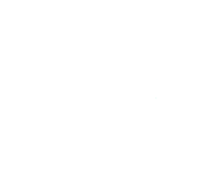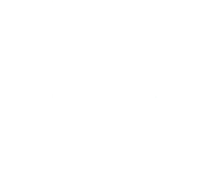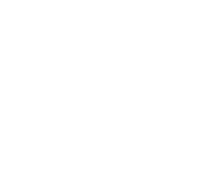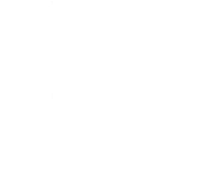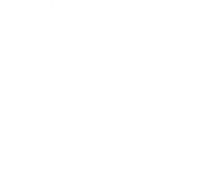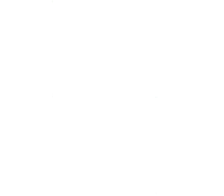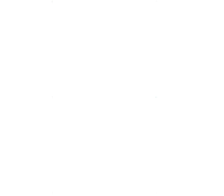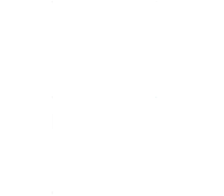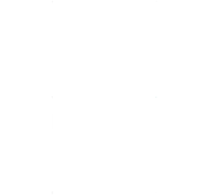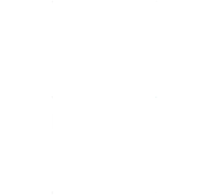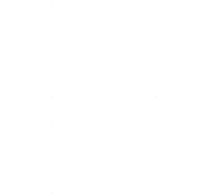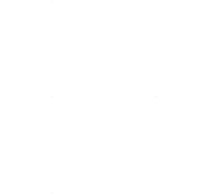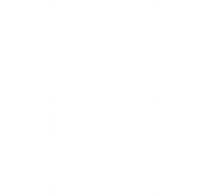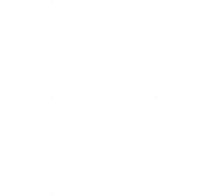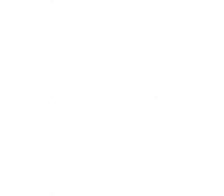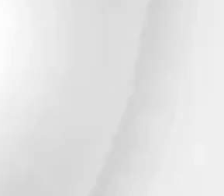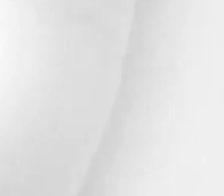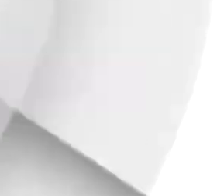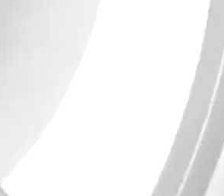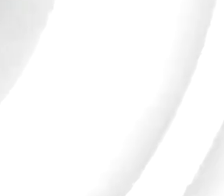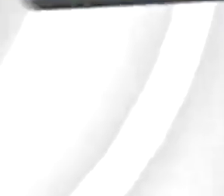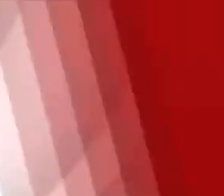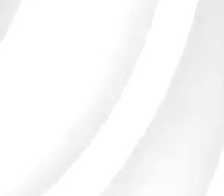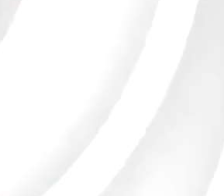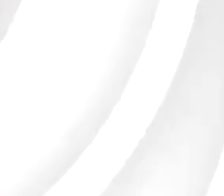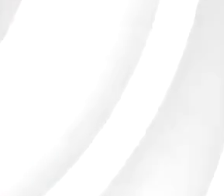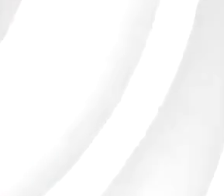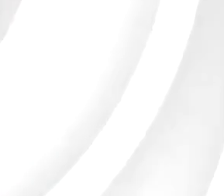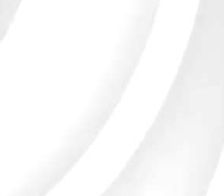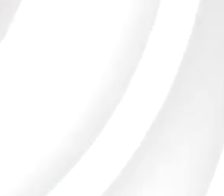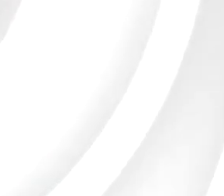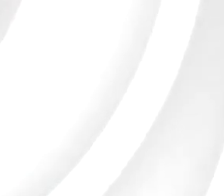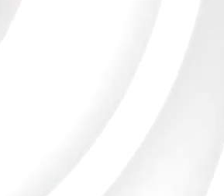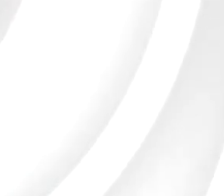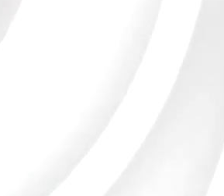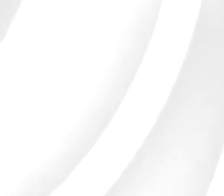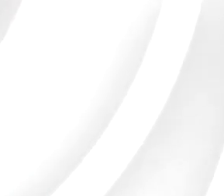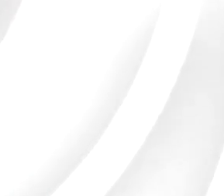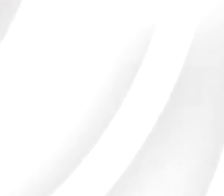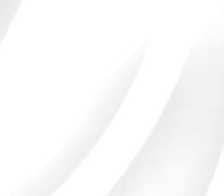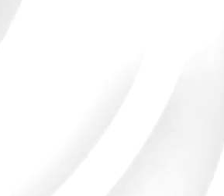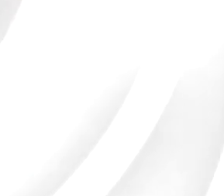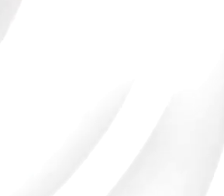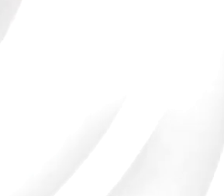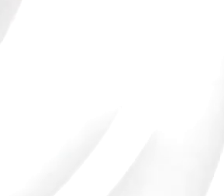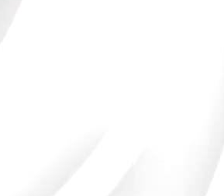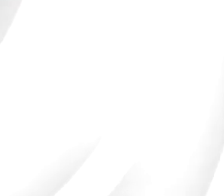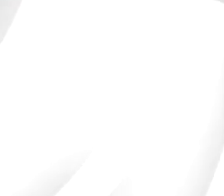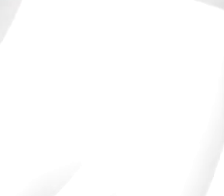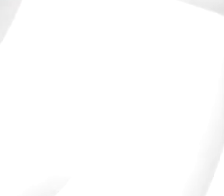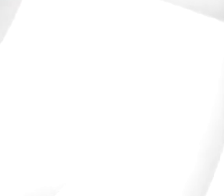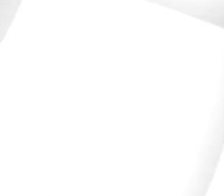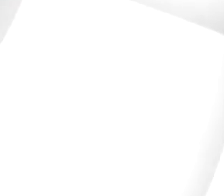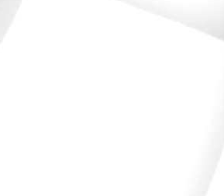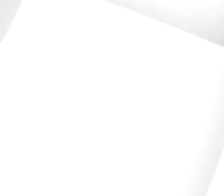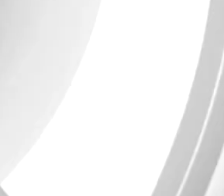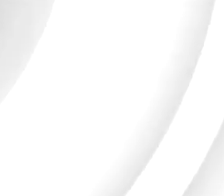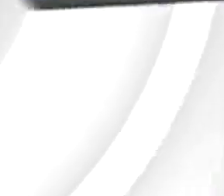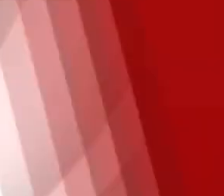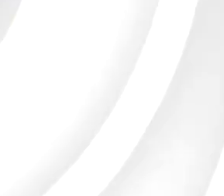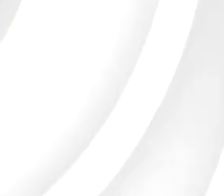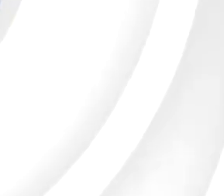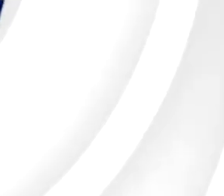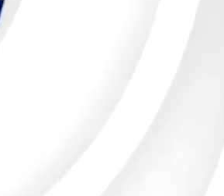Tuloy-tuloy po ang ating pagpapatrol sa bayan mula Lunes hanggang Biyernes sa TV Patrol alas 6:30 ng